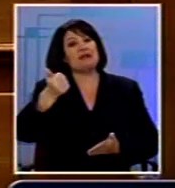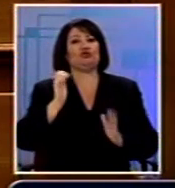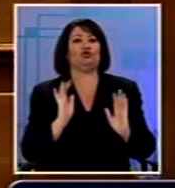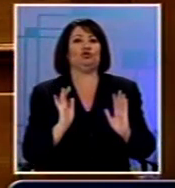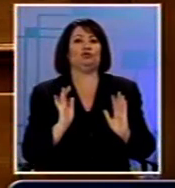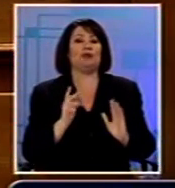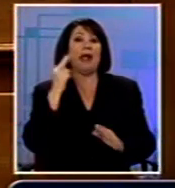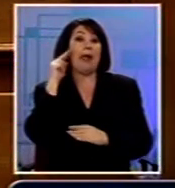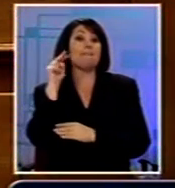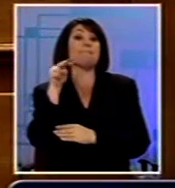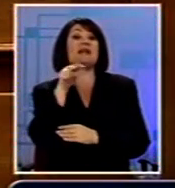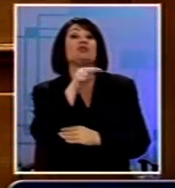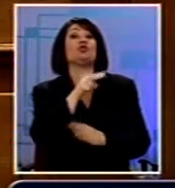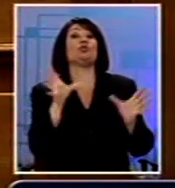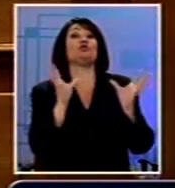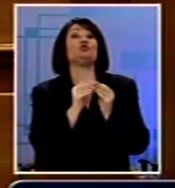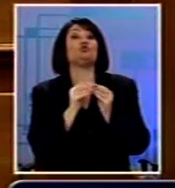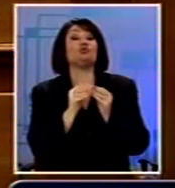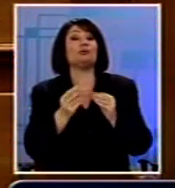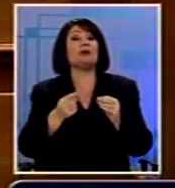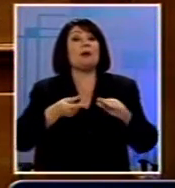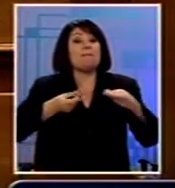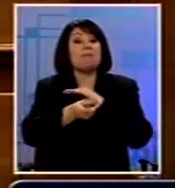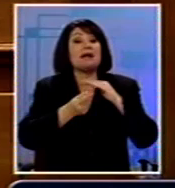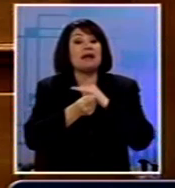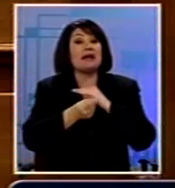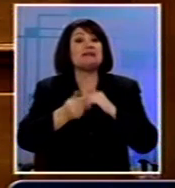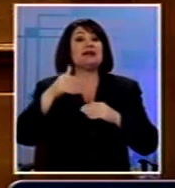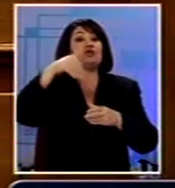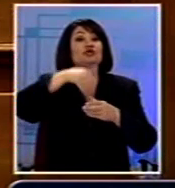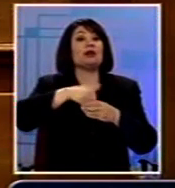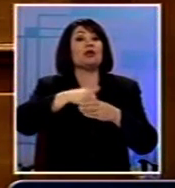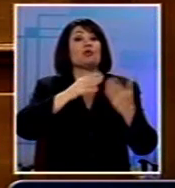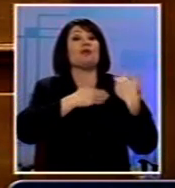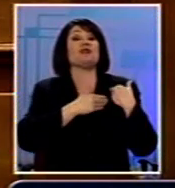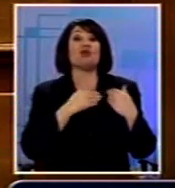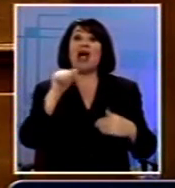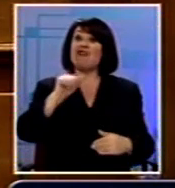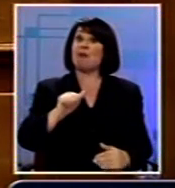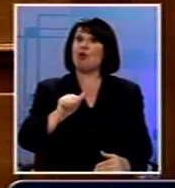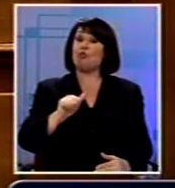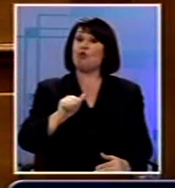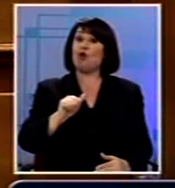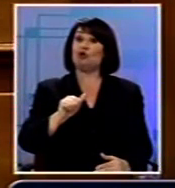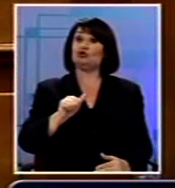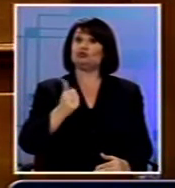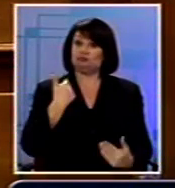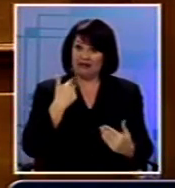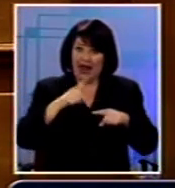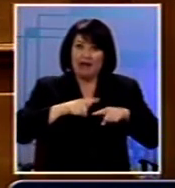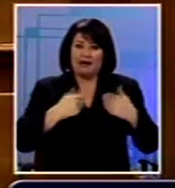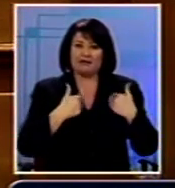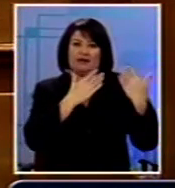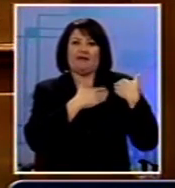και επίτροπος μεταναστευτικών ροών και εσωτερικών υποθέσεων στην Ευρώπη ανέλαβε ο Δημήτρης Αβραμόπουλος. Κάτι αλλάζει και σε